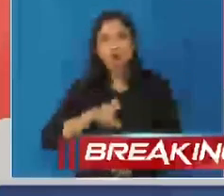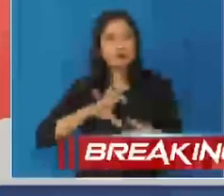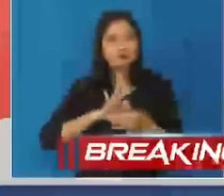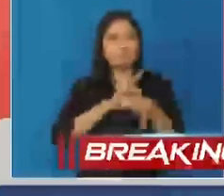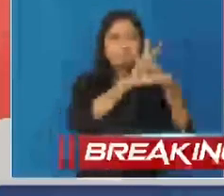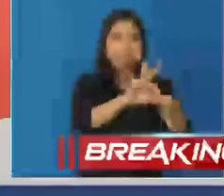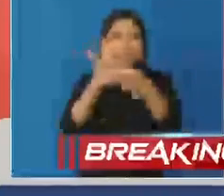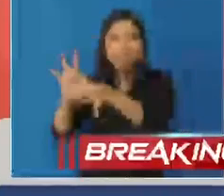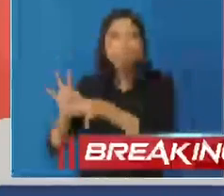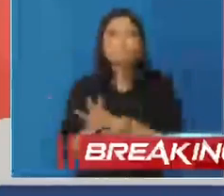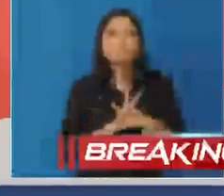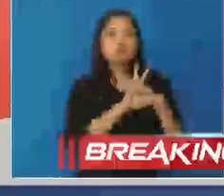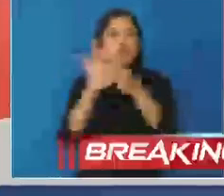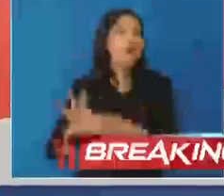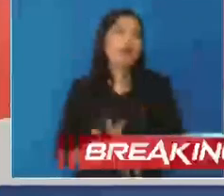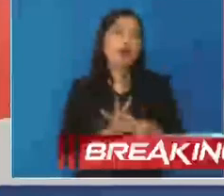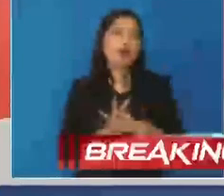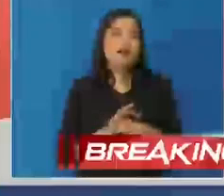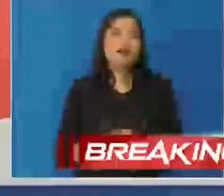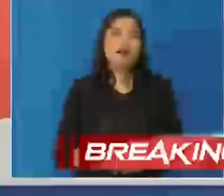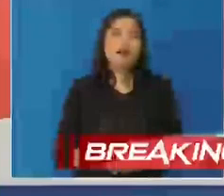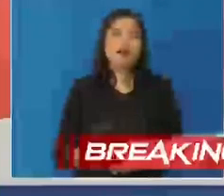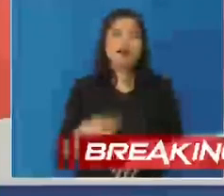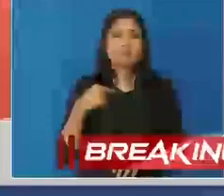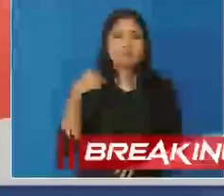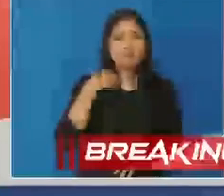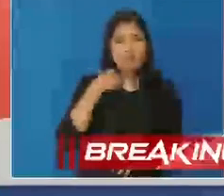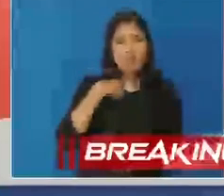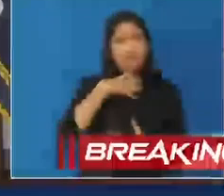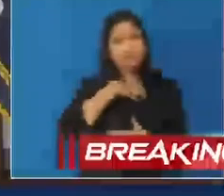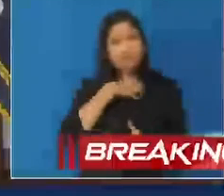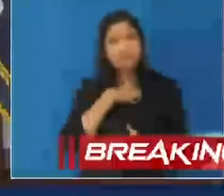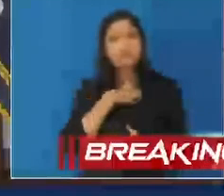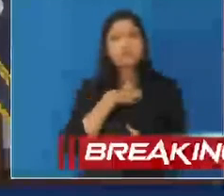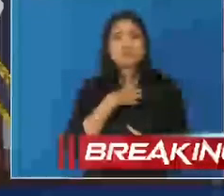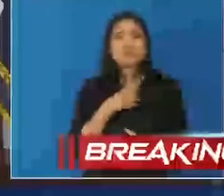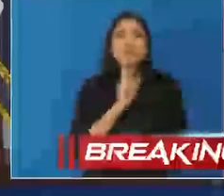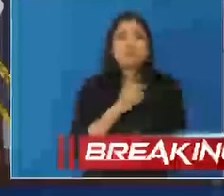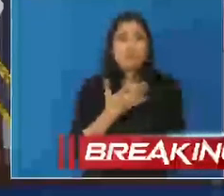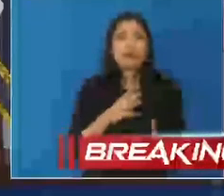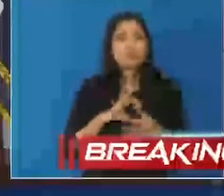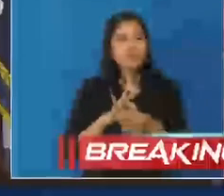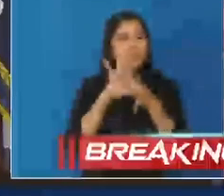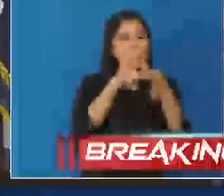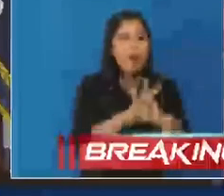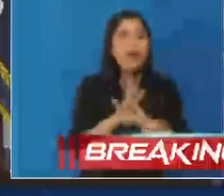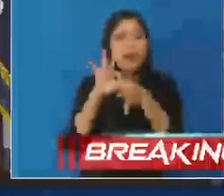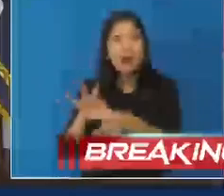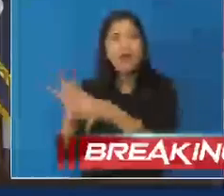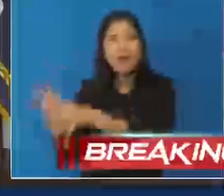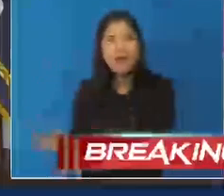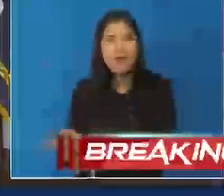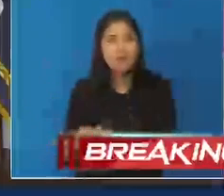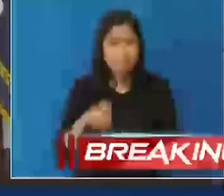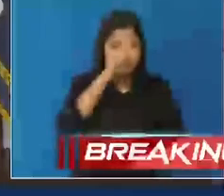saya optimis dan sangat meyakini karena sebenarnya bekerjasama bergotong-royong saling toleransi